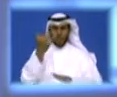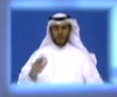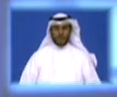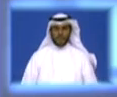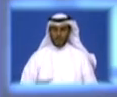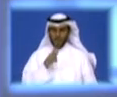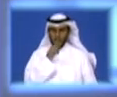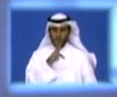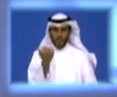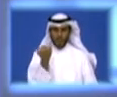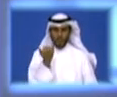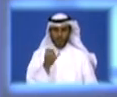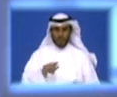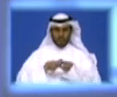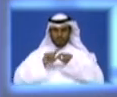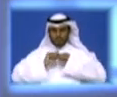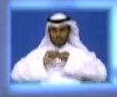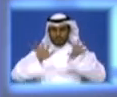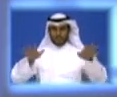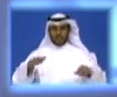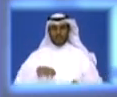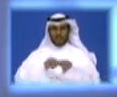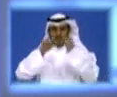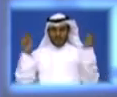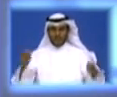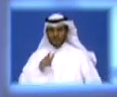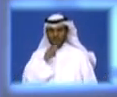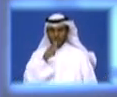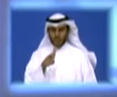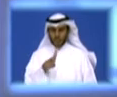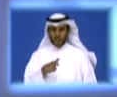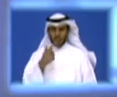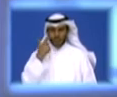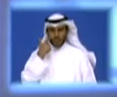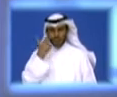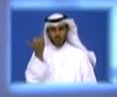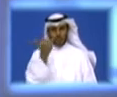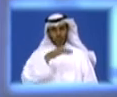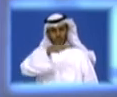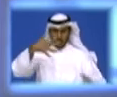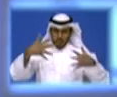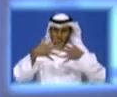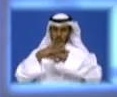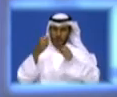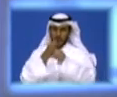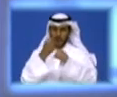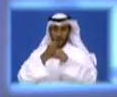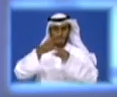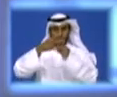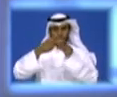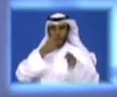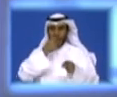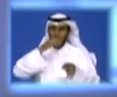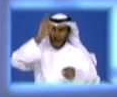في تصريح للصحفيين عقب لقائه رئيس مجلس الأمة اليوم أنه لمس حرص مجلس الأمة على تطوير العلاقات الكويتية